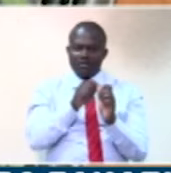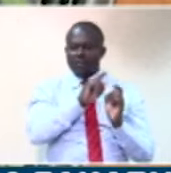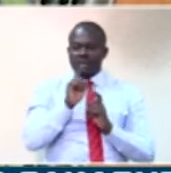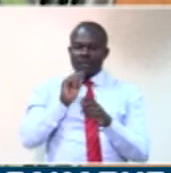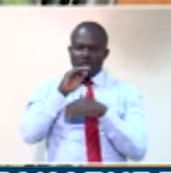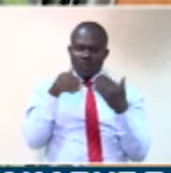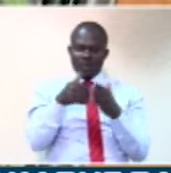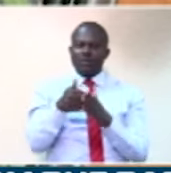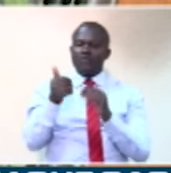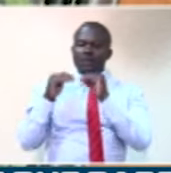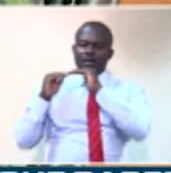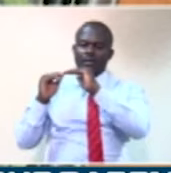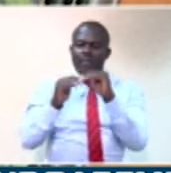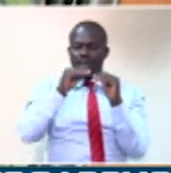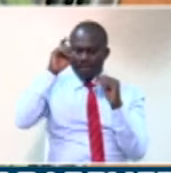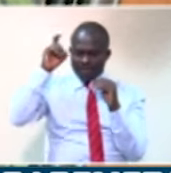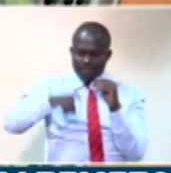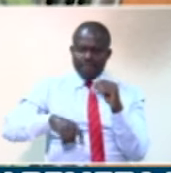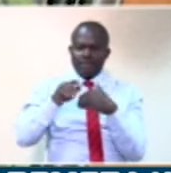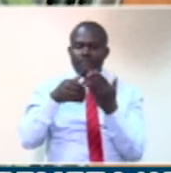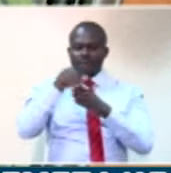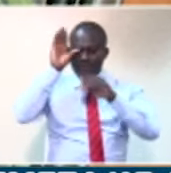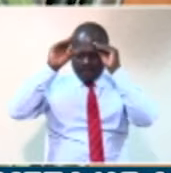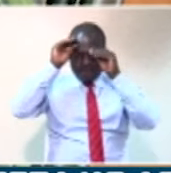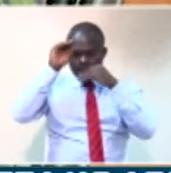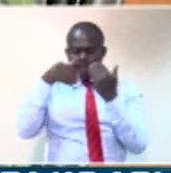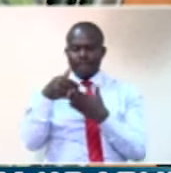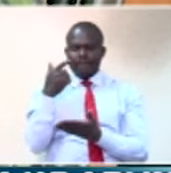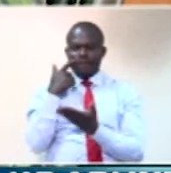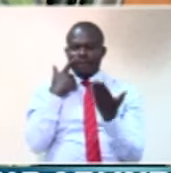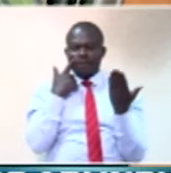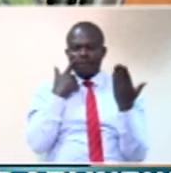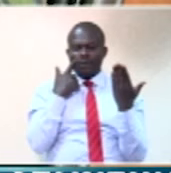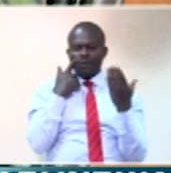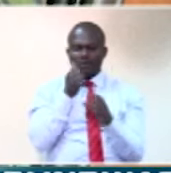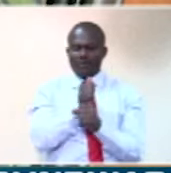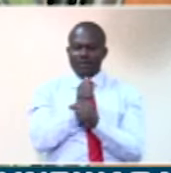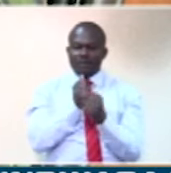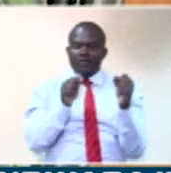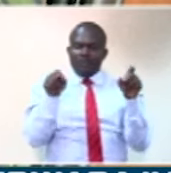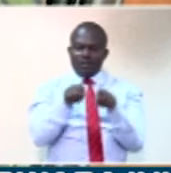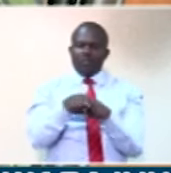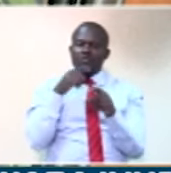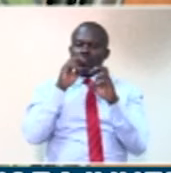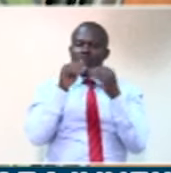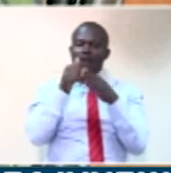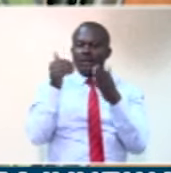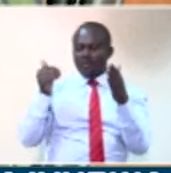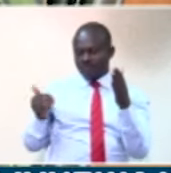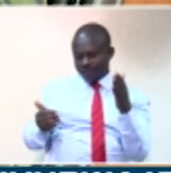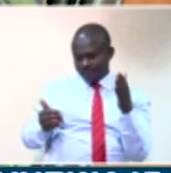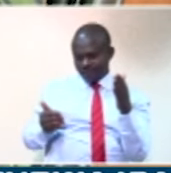wese uri kuri urwo rwego akwiye kuba yiga izi kose, kimwe n'uko hari